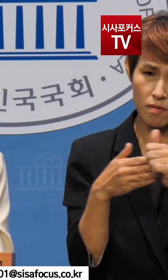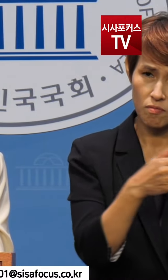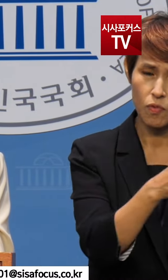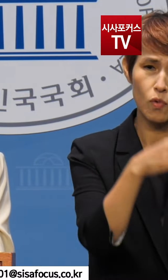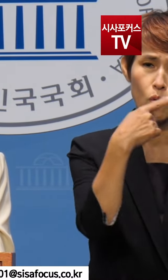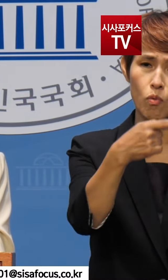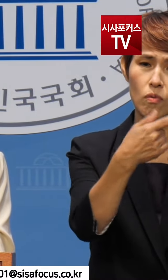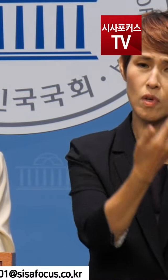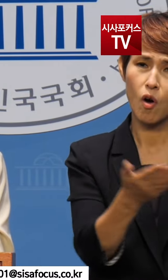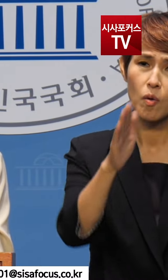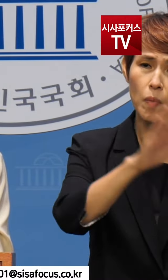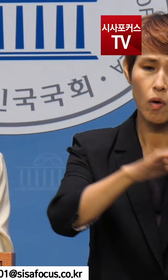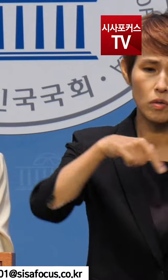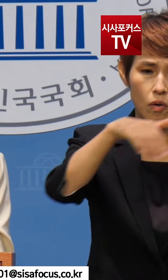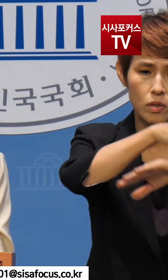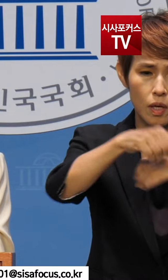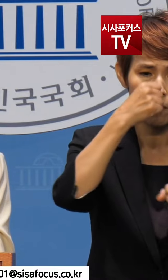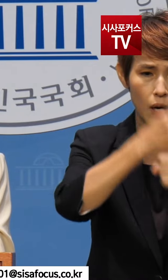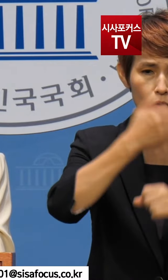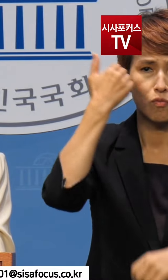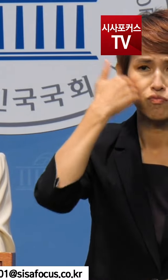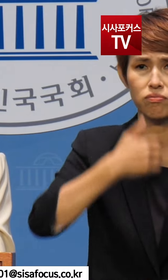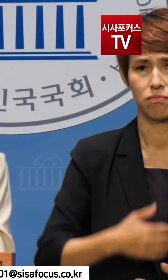교육혁명 정책을 누가 만들었습니까?